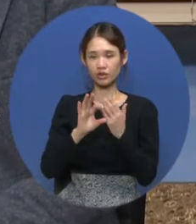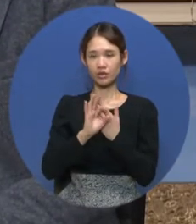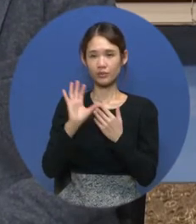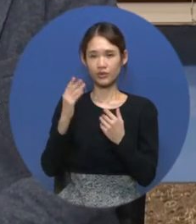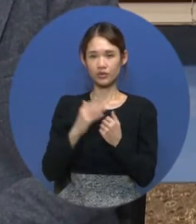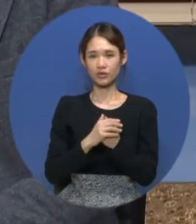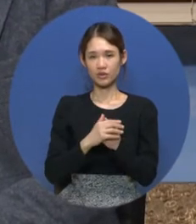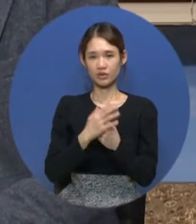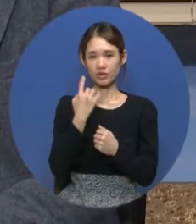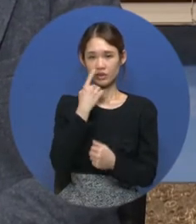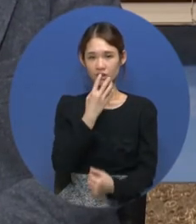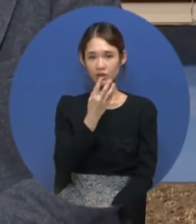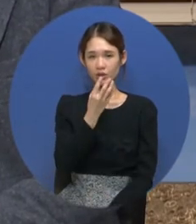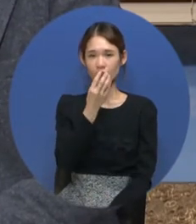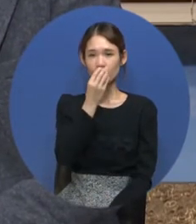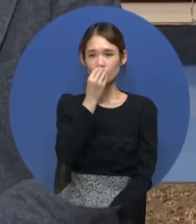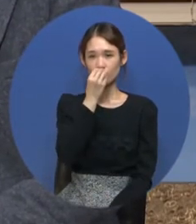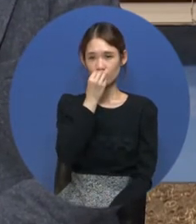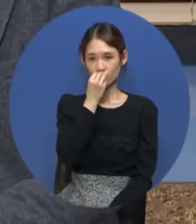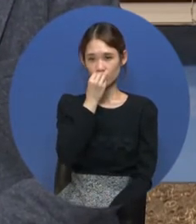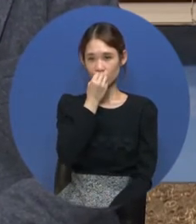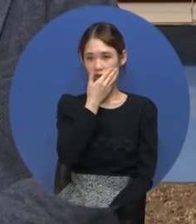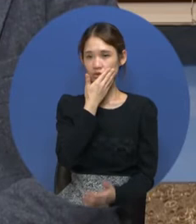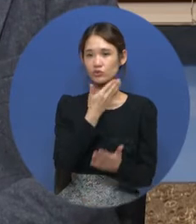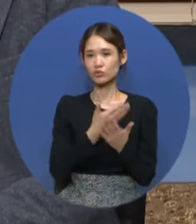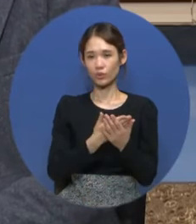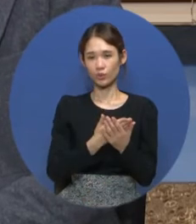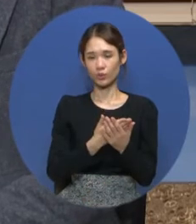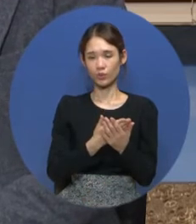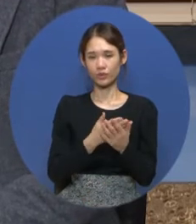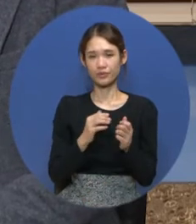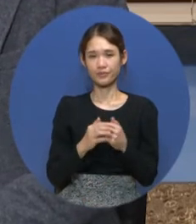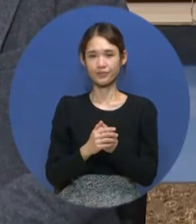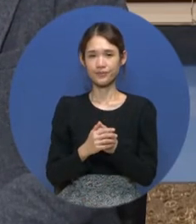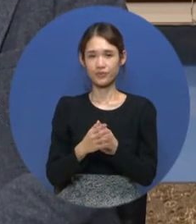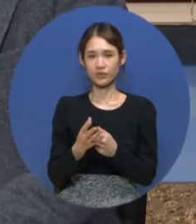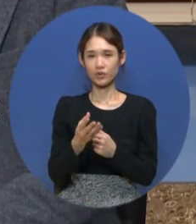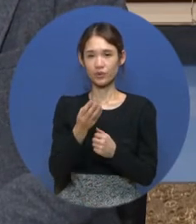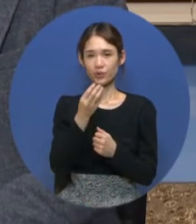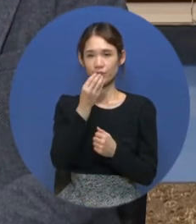이별 우리는 그렇죠 온 무리는 오물이 있는 법 으 거